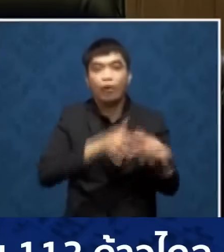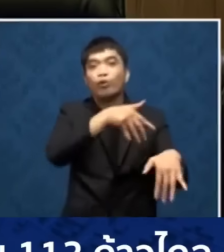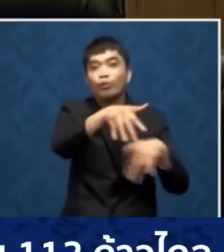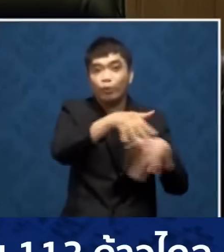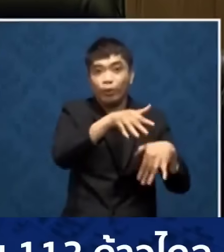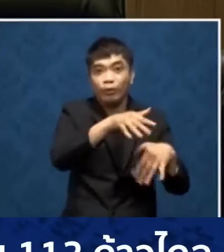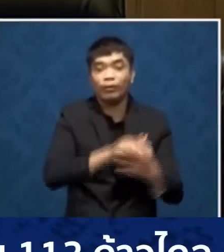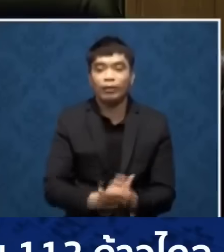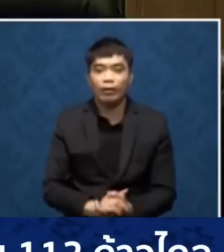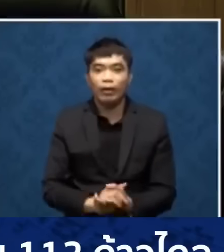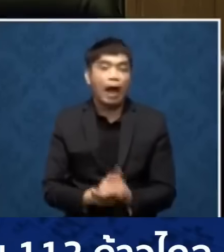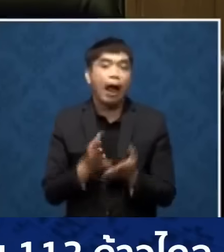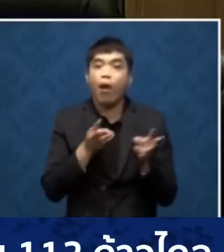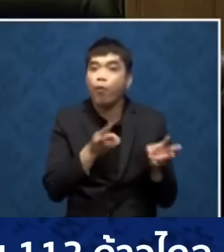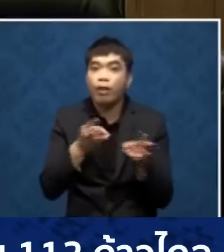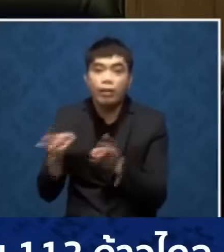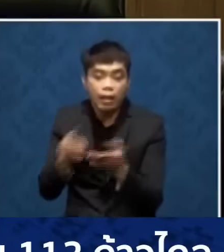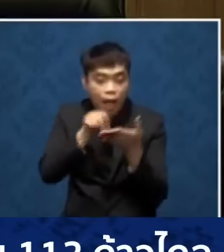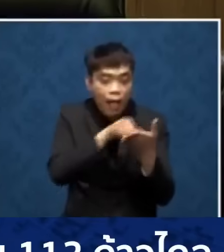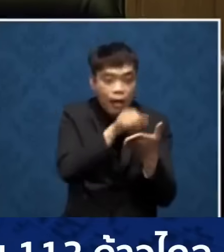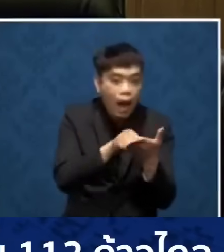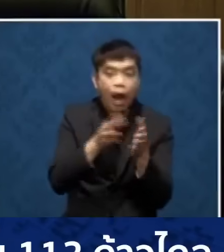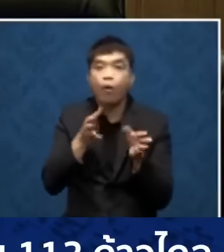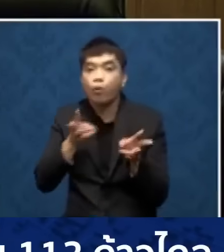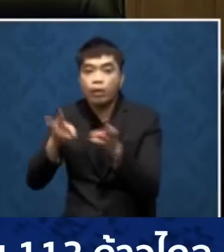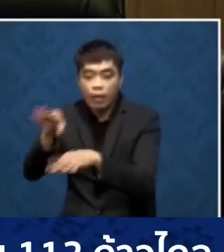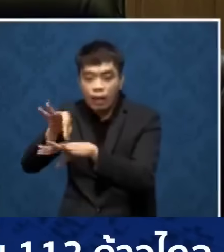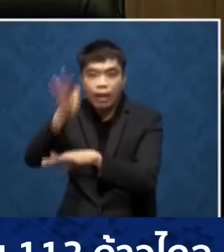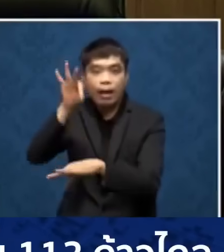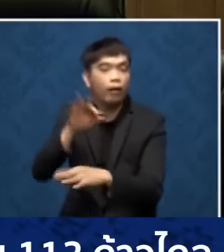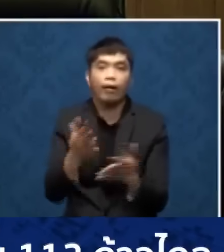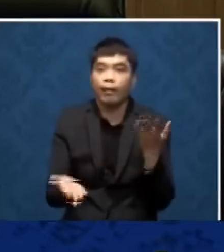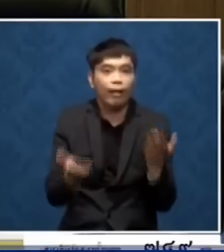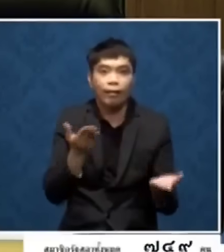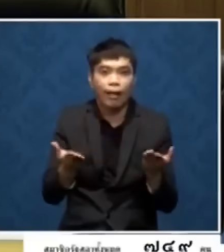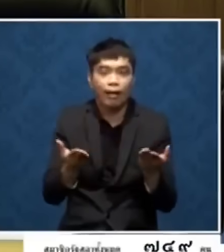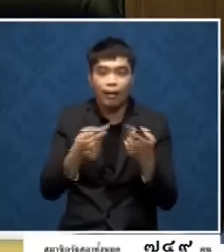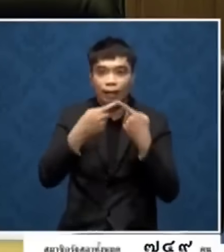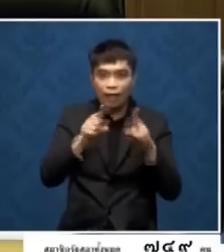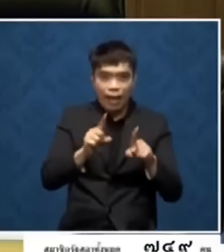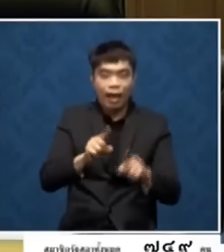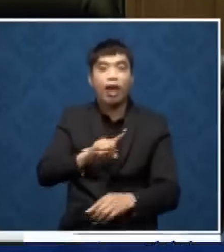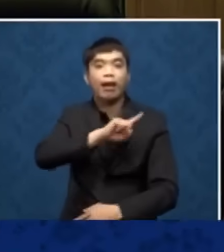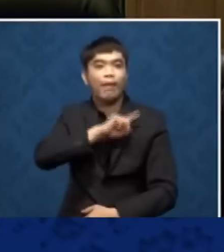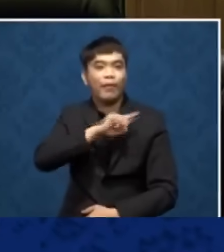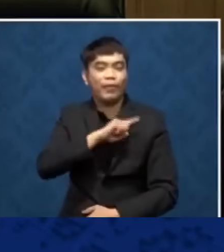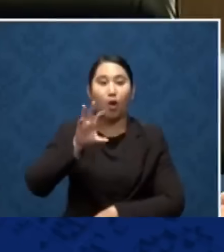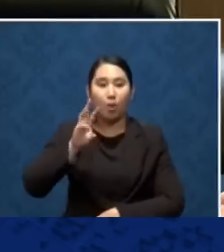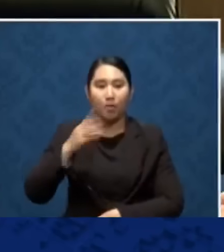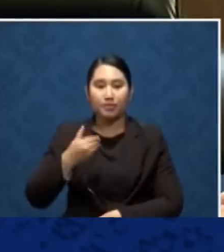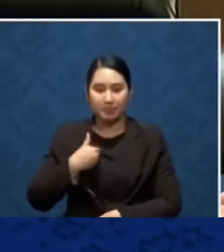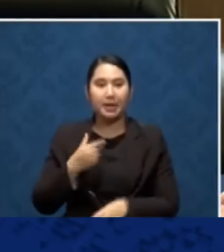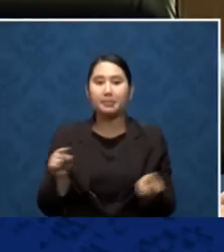คำร้องให้ศาลรัฐธรรมนูญวินิจฉัยสมาชิกภาพไปแล้วด้วยครับ มัดแห่งอนัตมอบหม